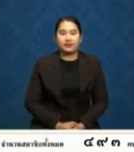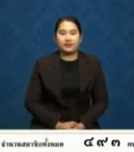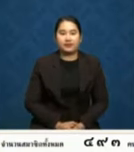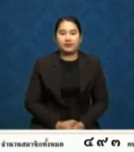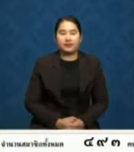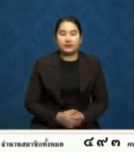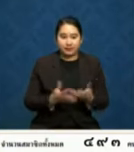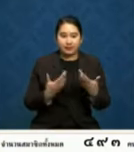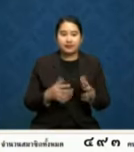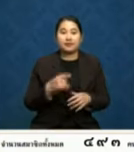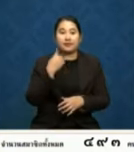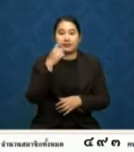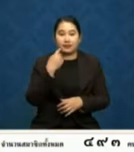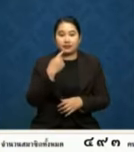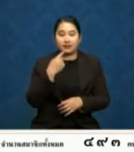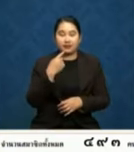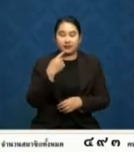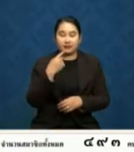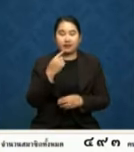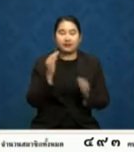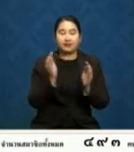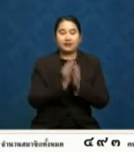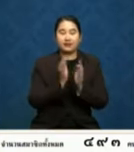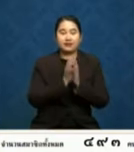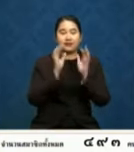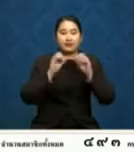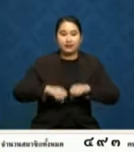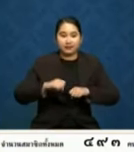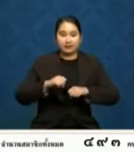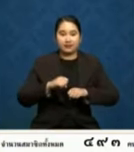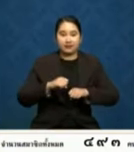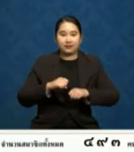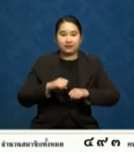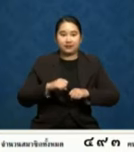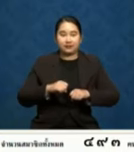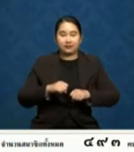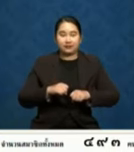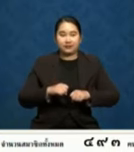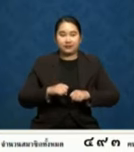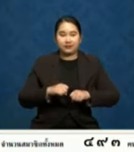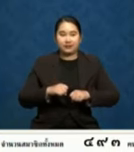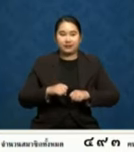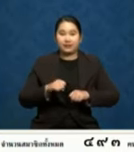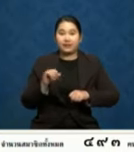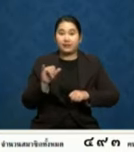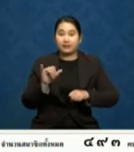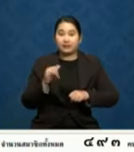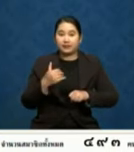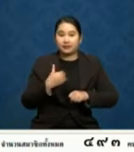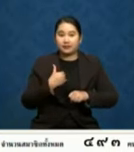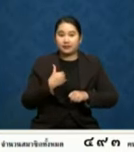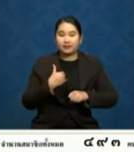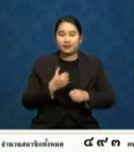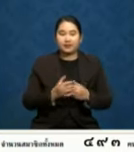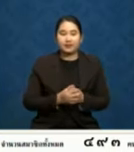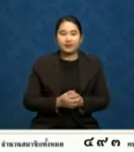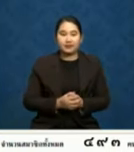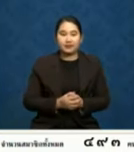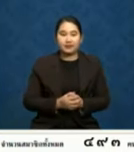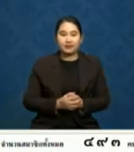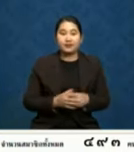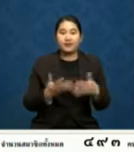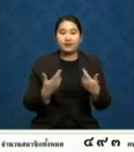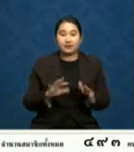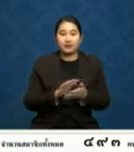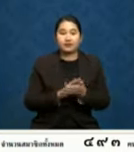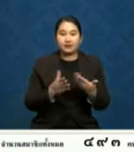มีท่านสมาชิกท่านใดยังไม่ได้ลงมติครับอ่าถ้า